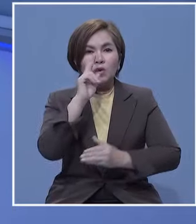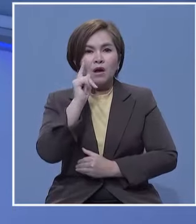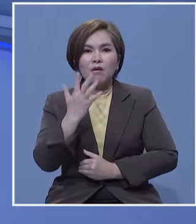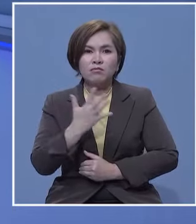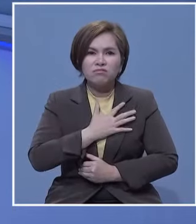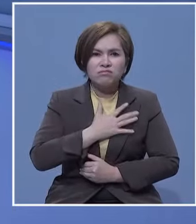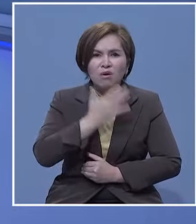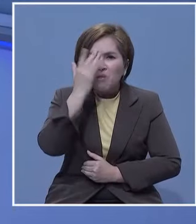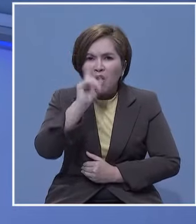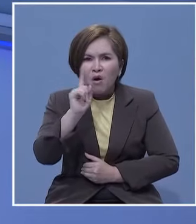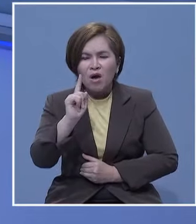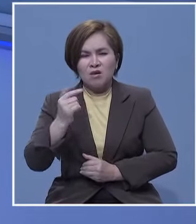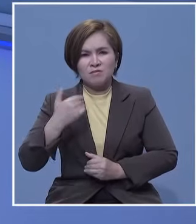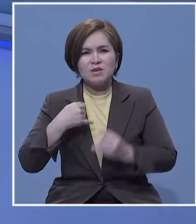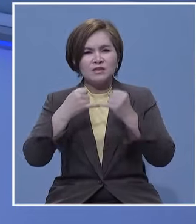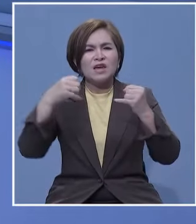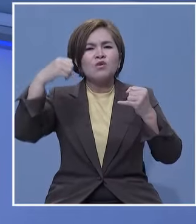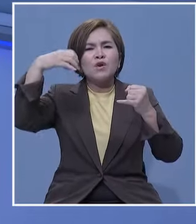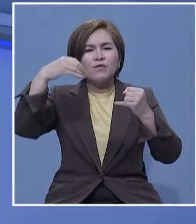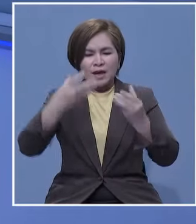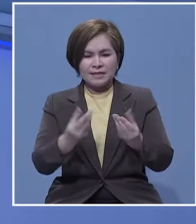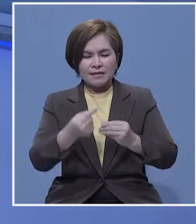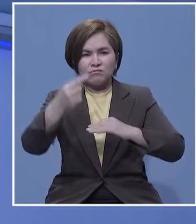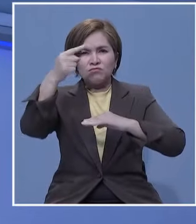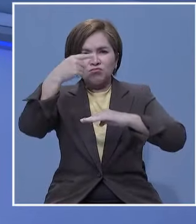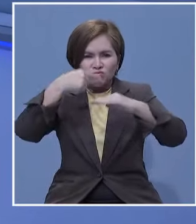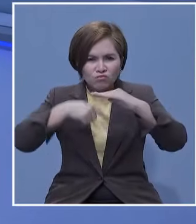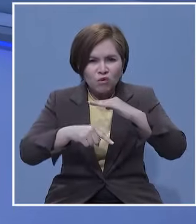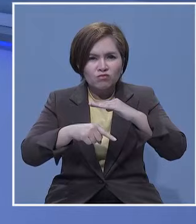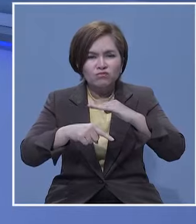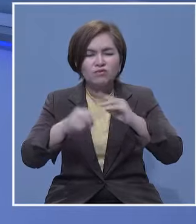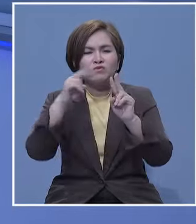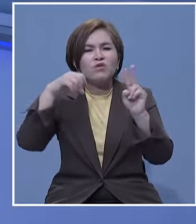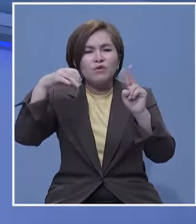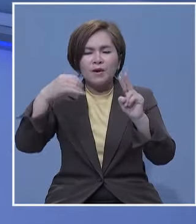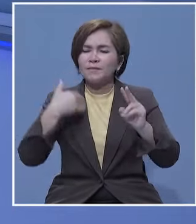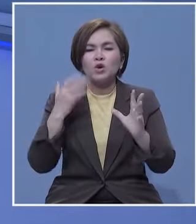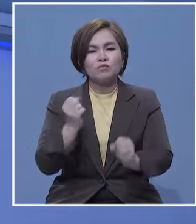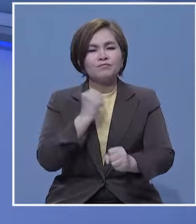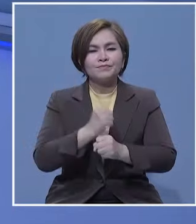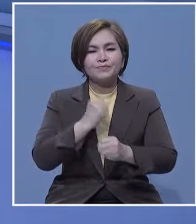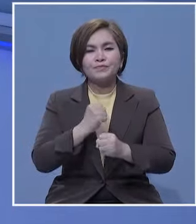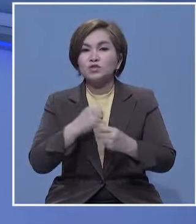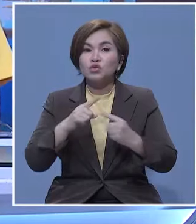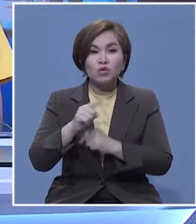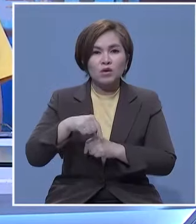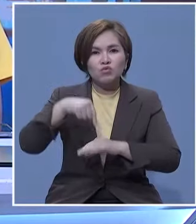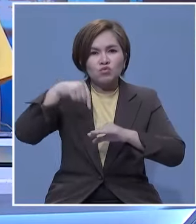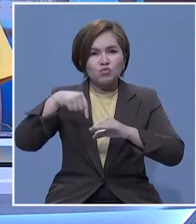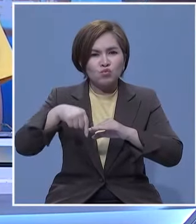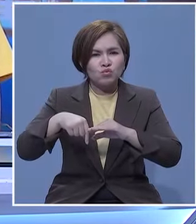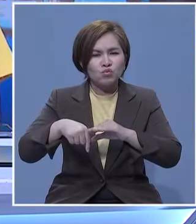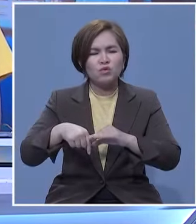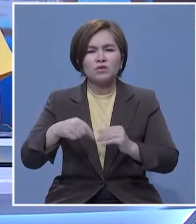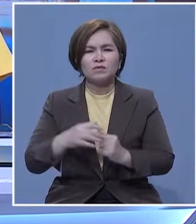นี้หลายพื้นที่มีการนำสายไฟลงดินนะคะปรากฏว่าเป็นเหตุการณ์ขณะที่คนงานรายนึงเข้าไปซ่อมหัวเจาะซึ่งขุดลงไป